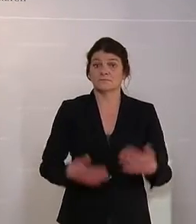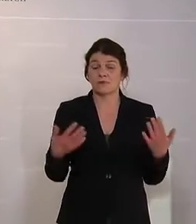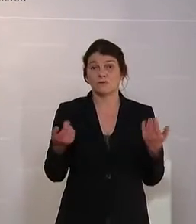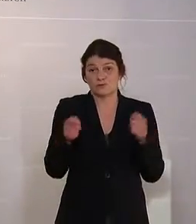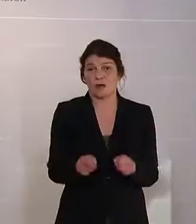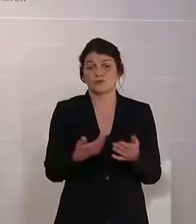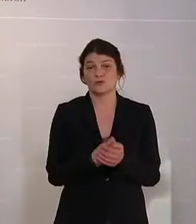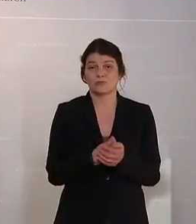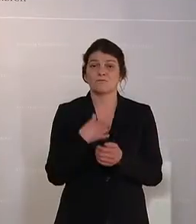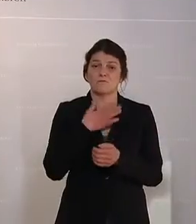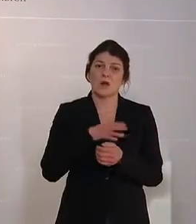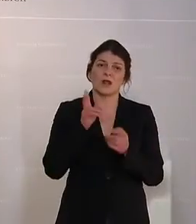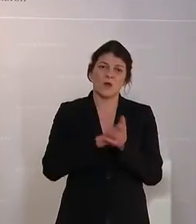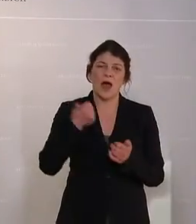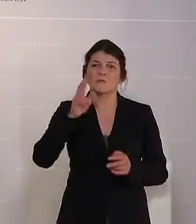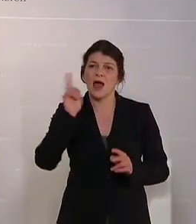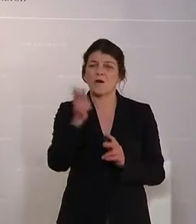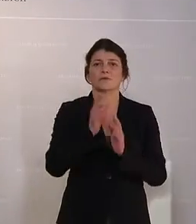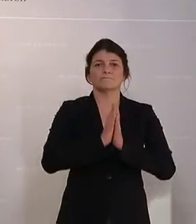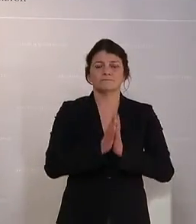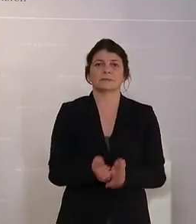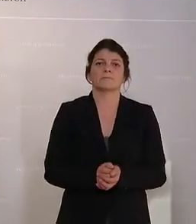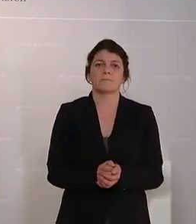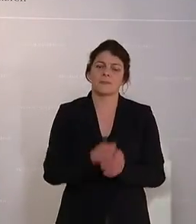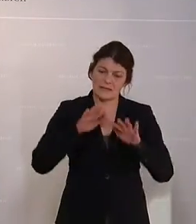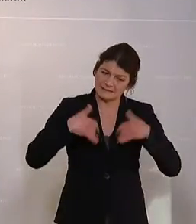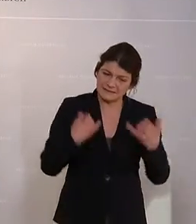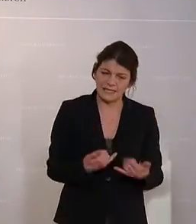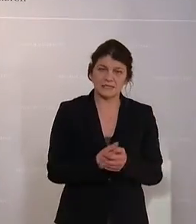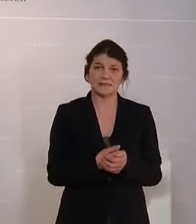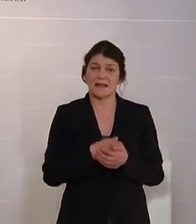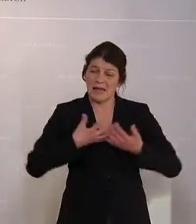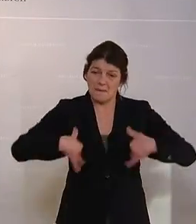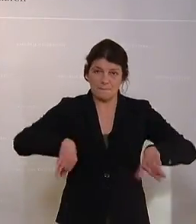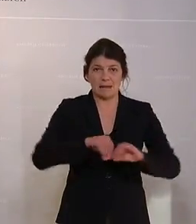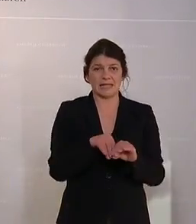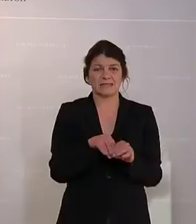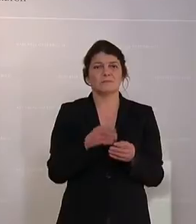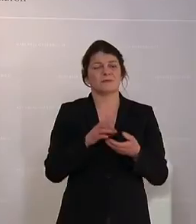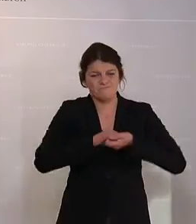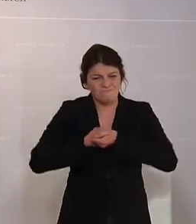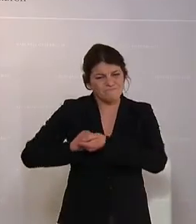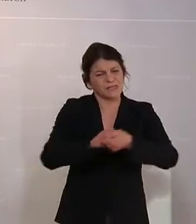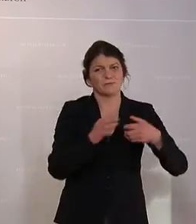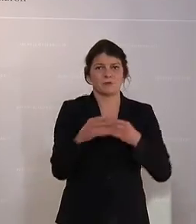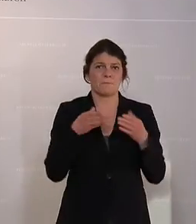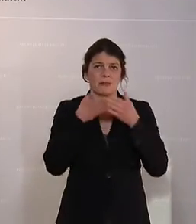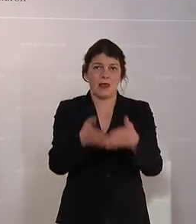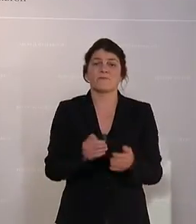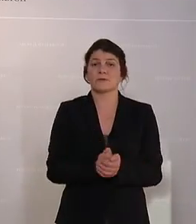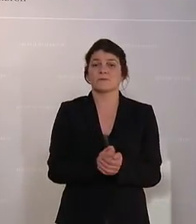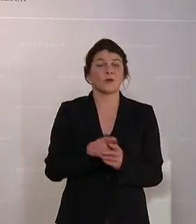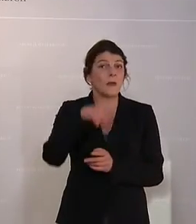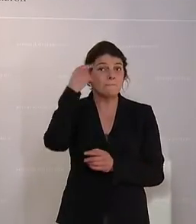Abschließend möchte ich noch einmal dazu aufrufen, lassen Sie uns jetzt alle gemeinsam an einem Strang ziehen. Und an die